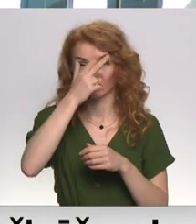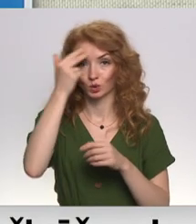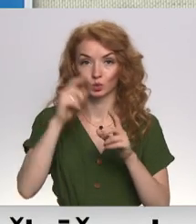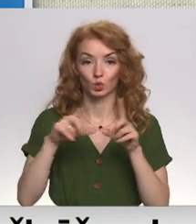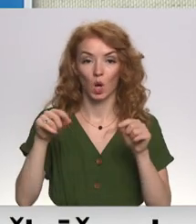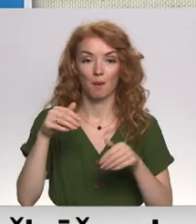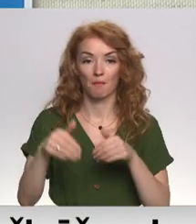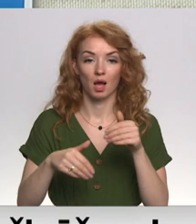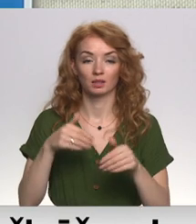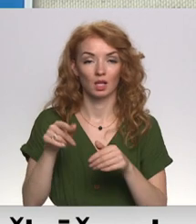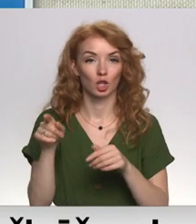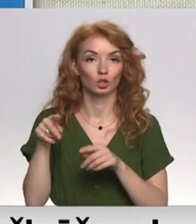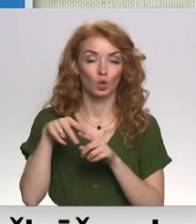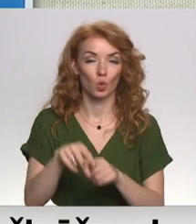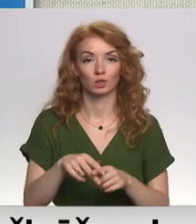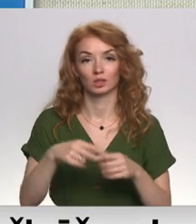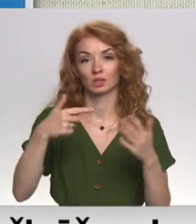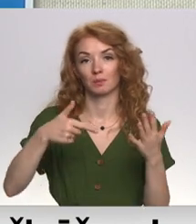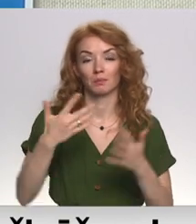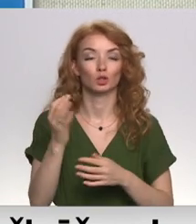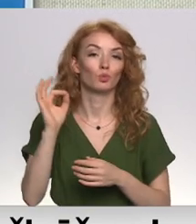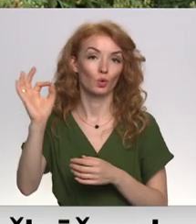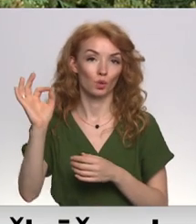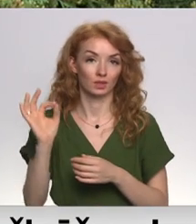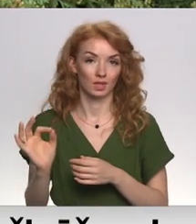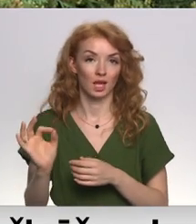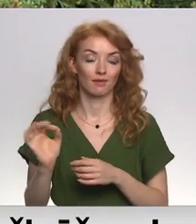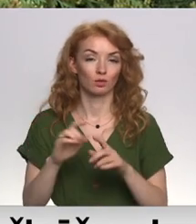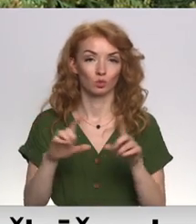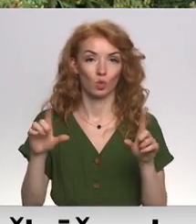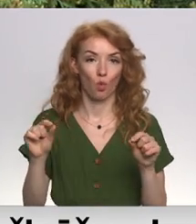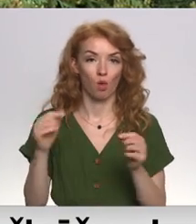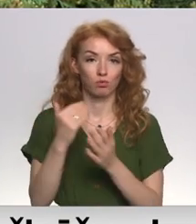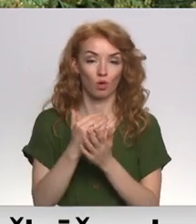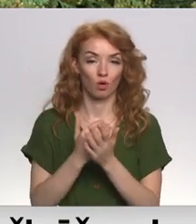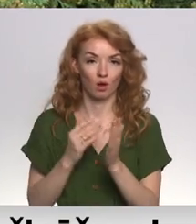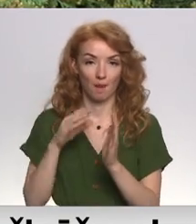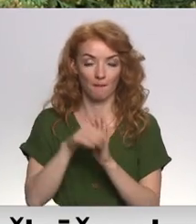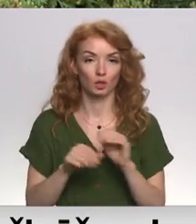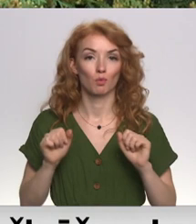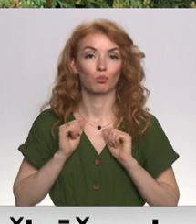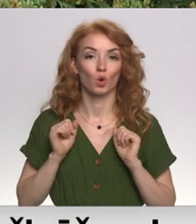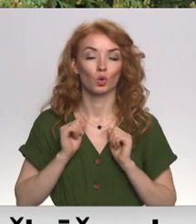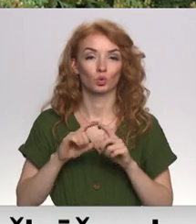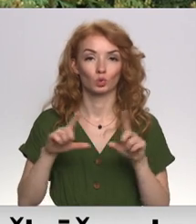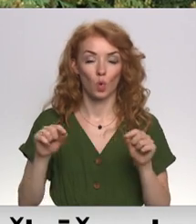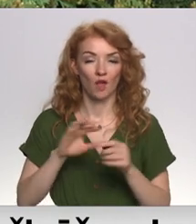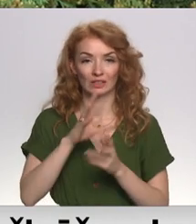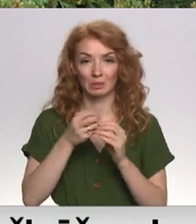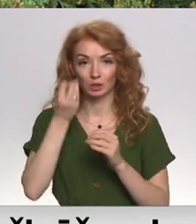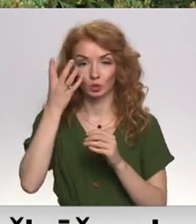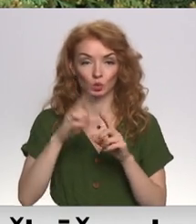baseins, ir ar noslodzi 75% skolu programma, sports skola, vispār izglītoša skola